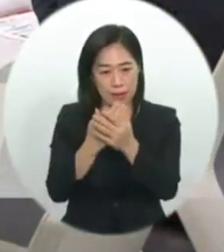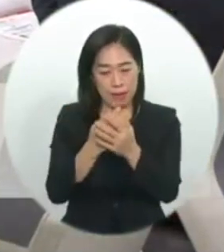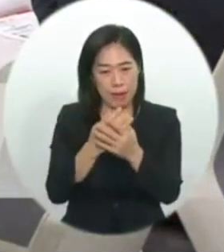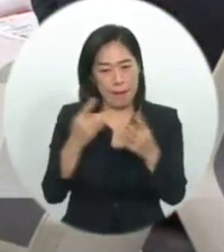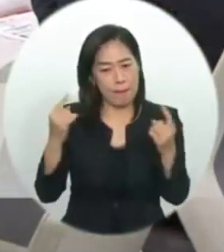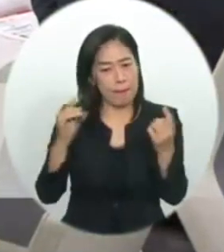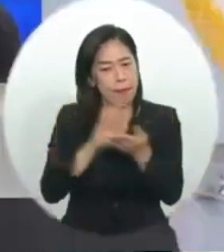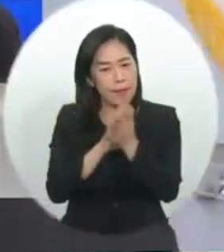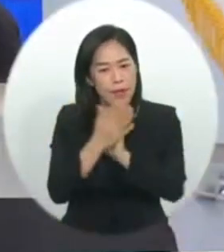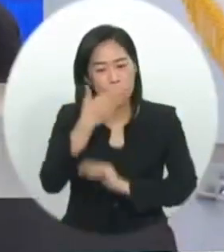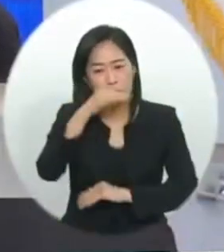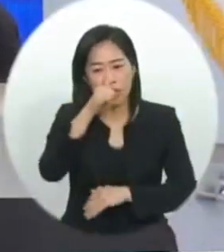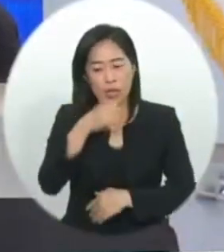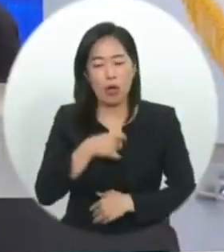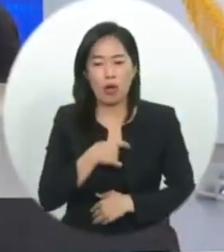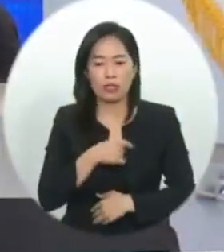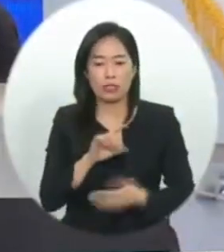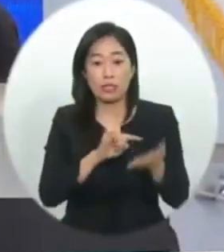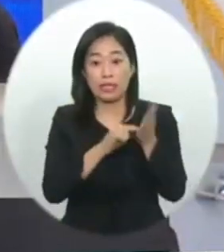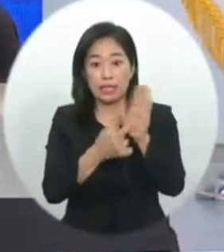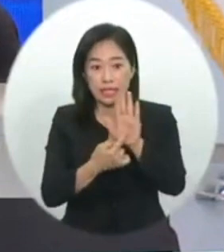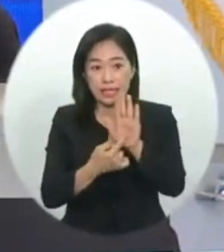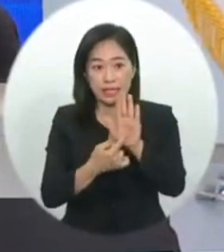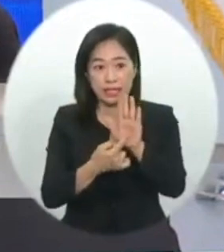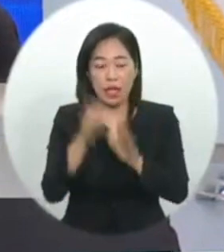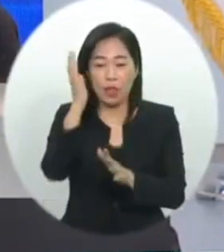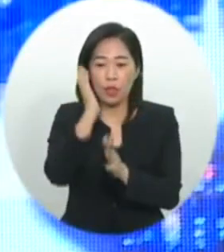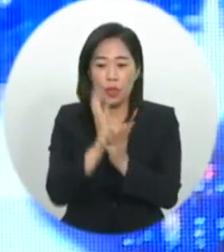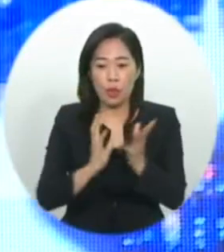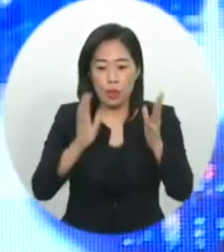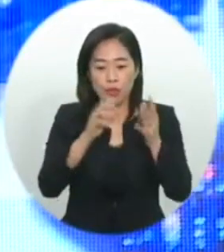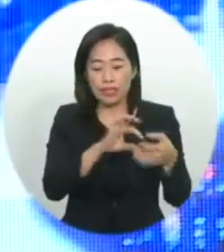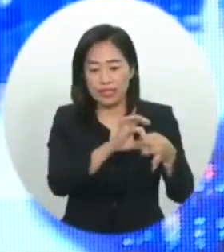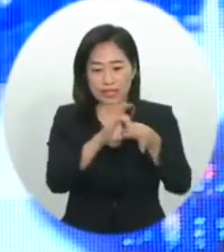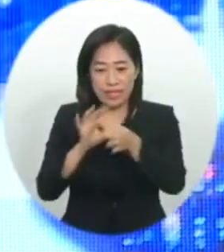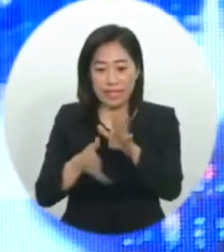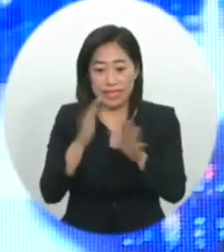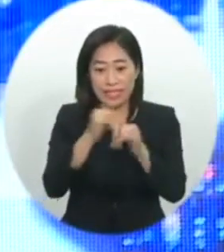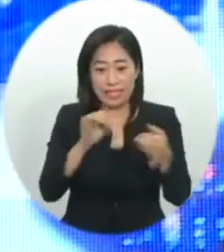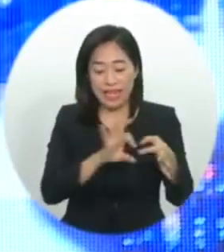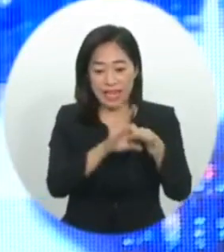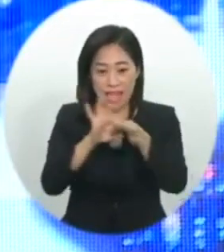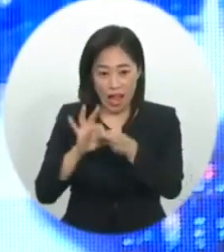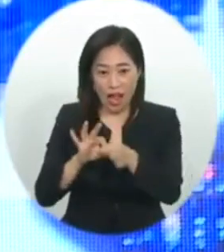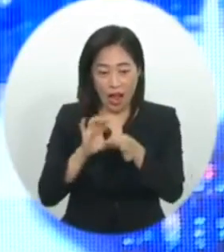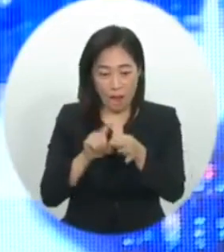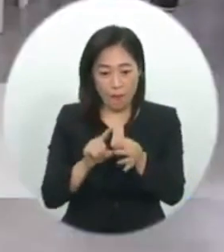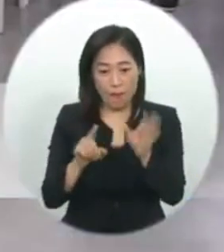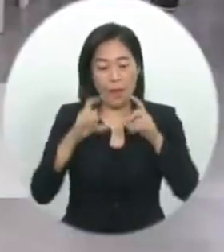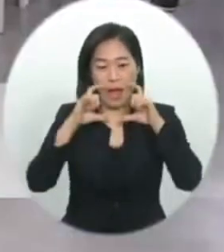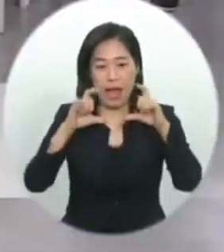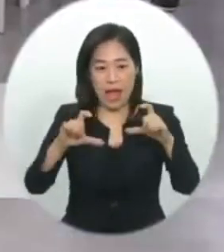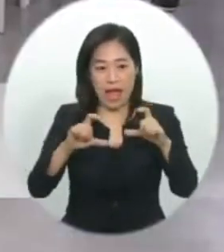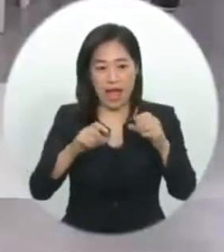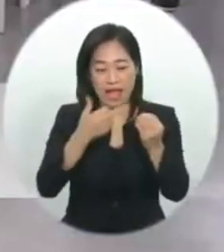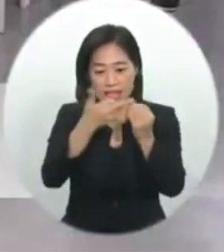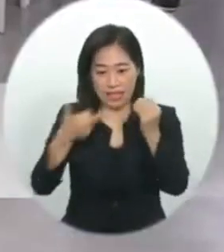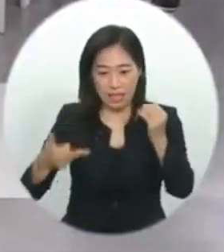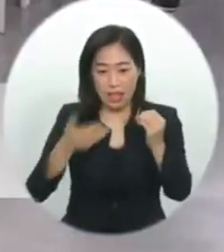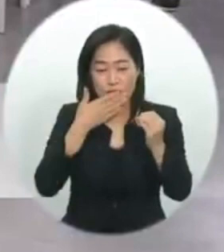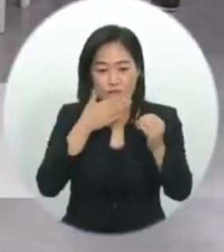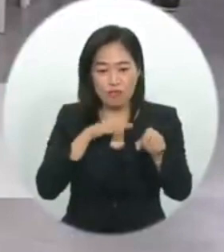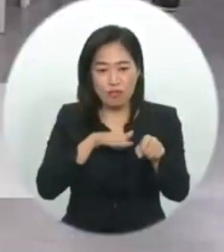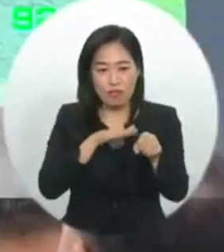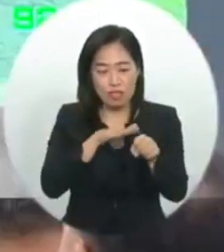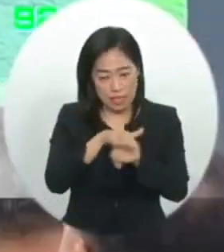우려가 제기됐습니다 광주전남 녹색연합 등 20억의 시민 단체는 성명을 내고 영상강의 수지를 먹는 물